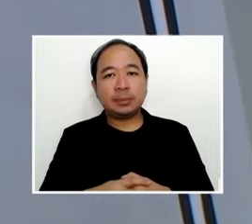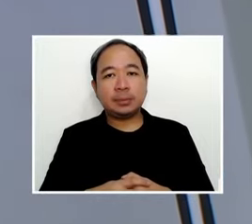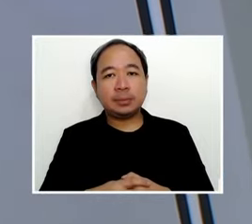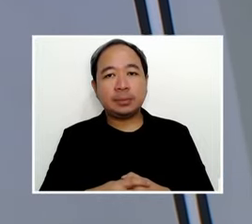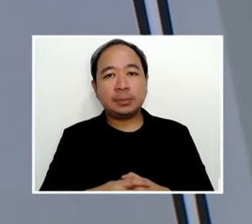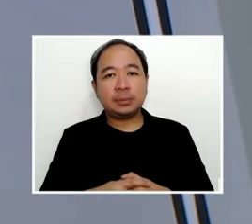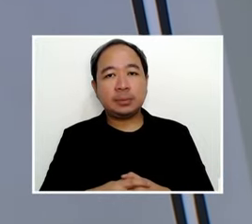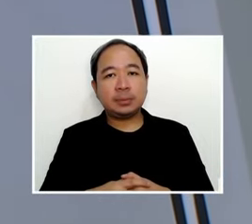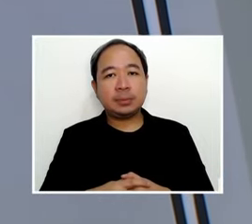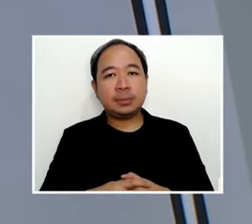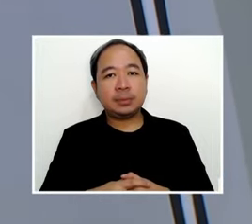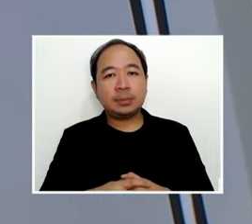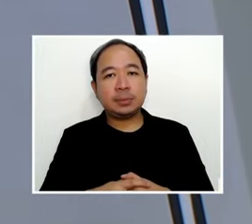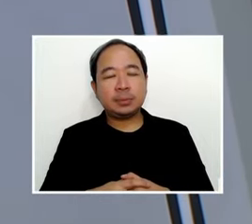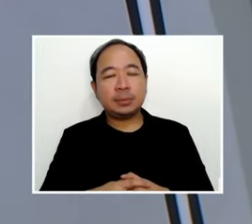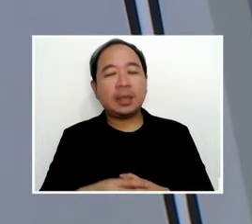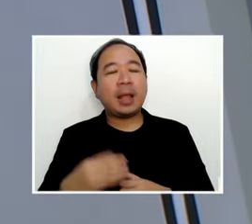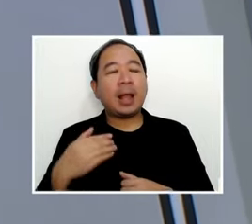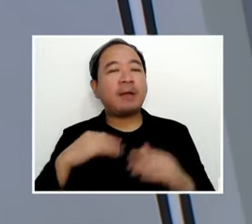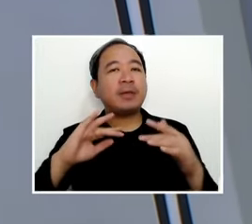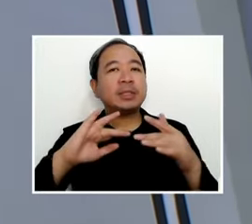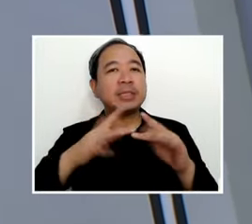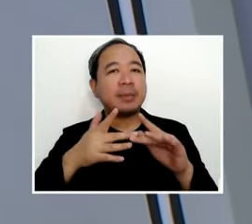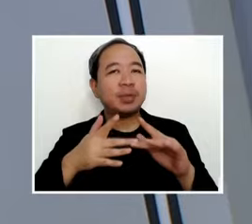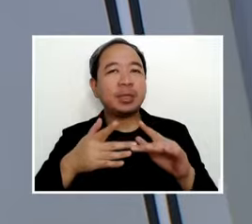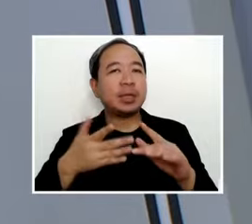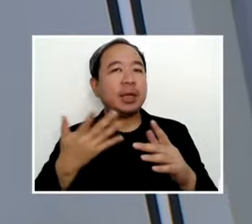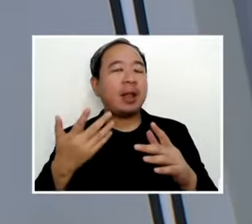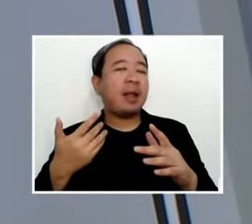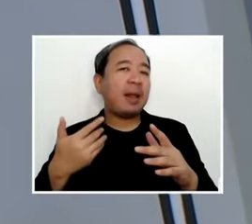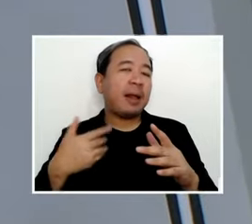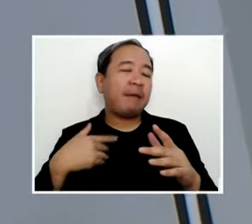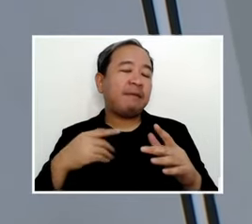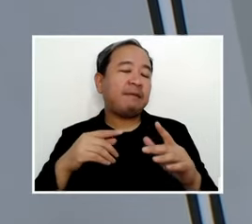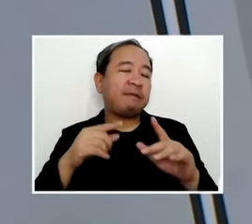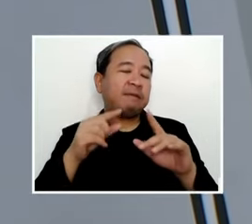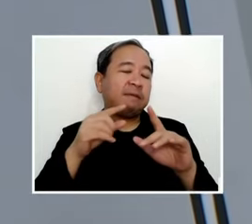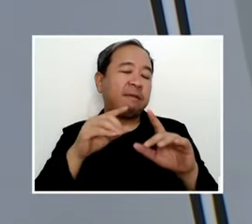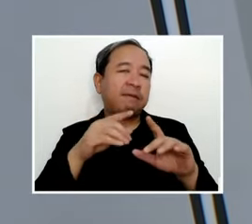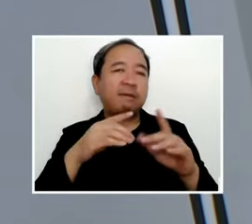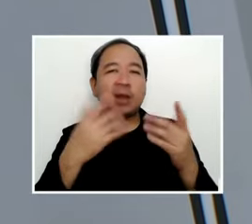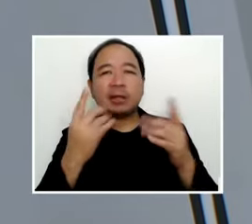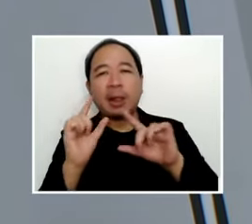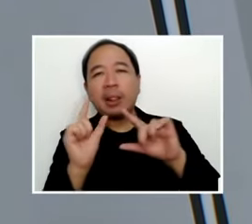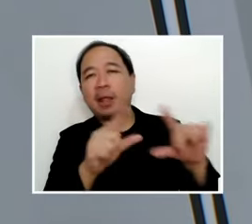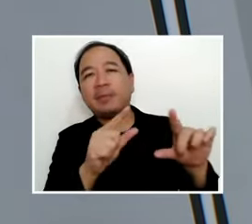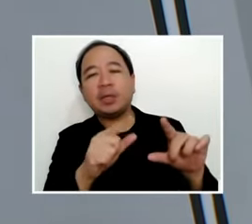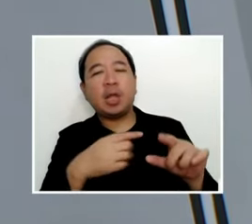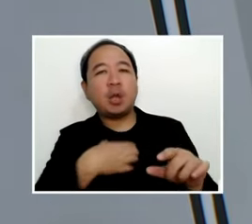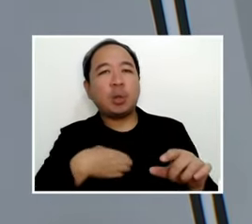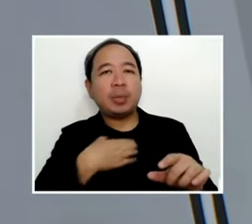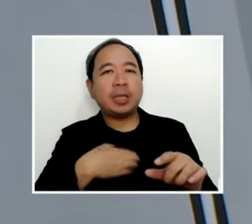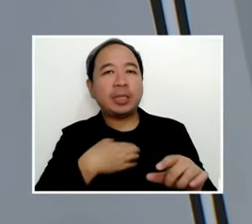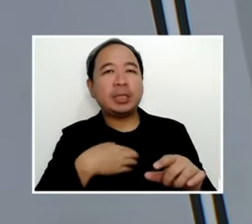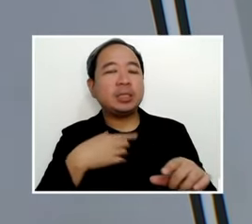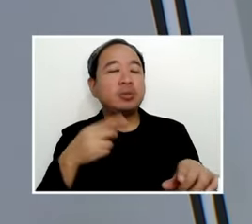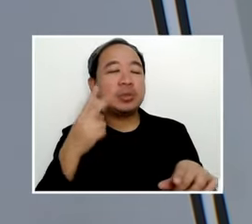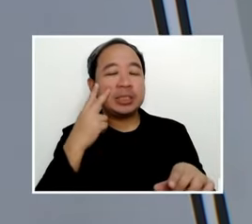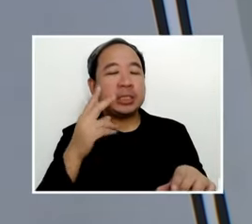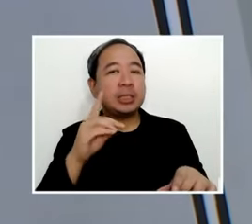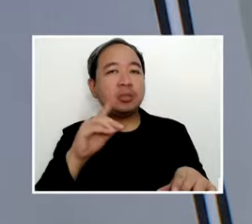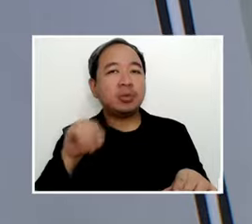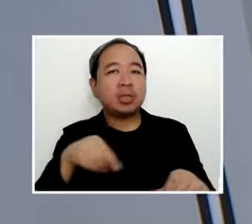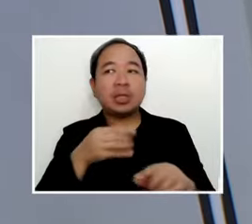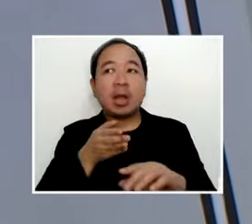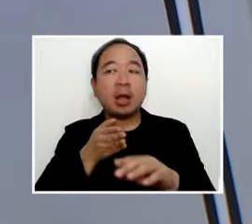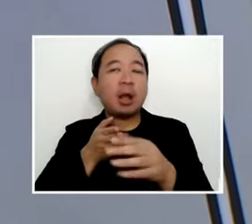Naghain ng cyber libel complaint si dating Senador Kiko Pangilinan sa DOJ laban sa isang YouTube channel creator, gayon